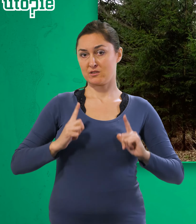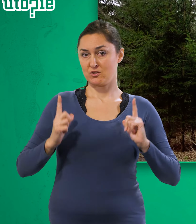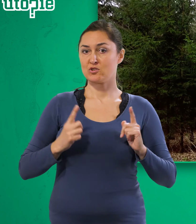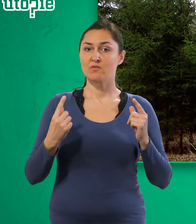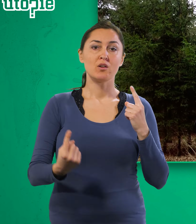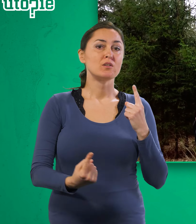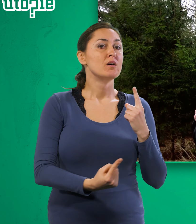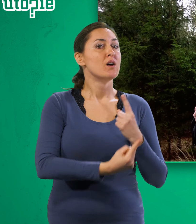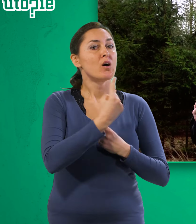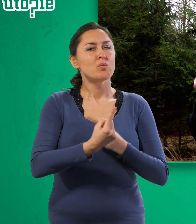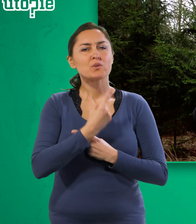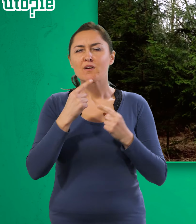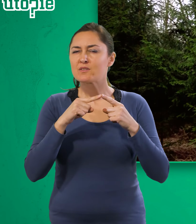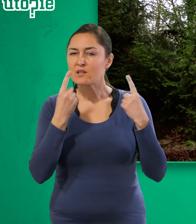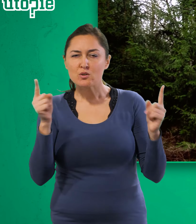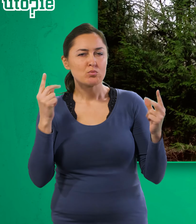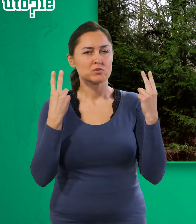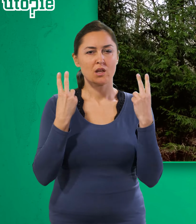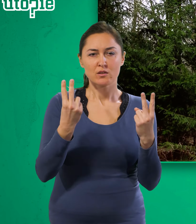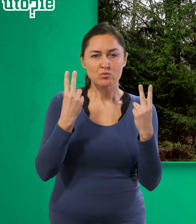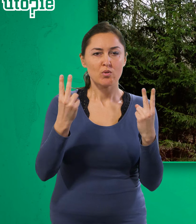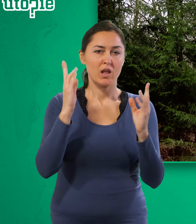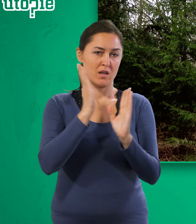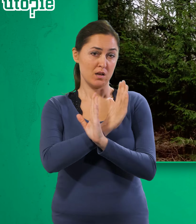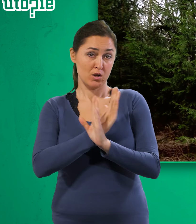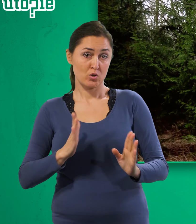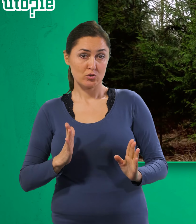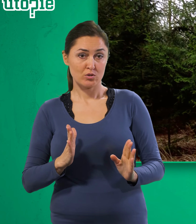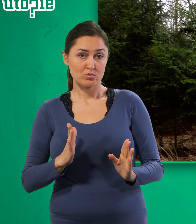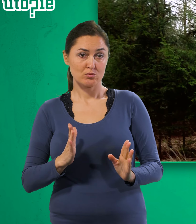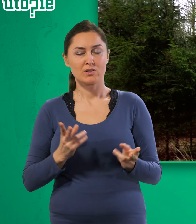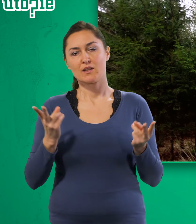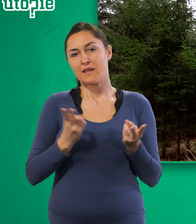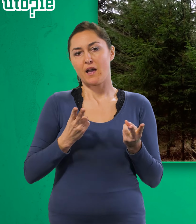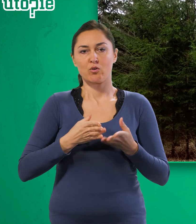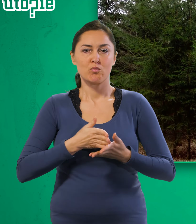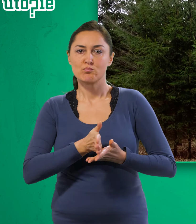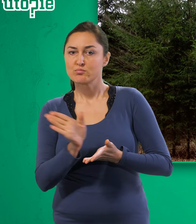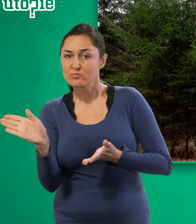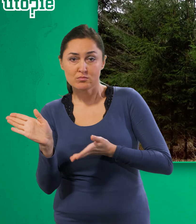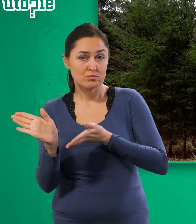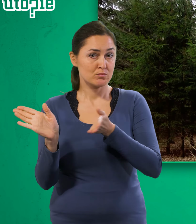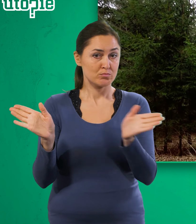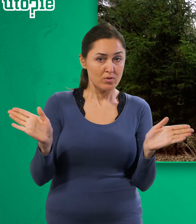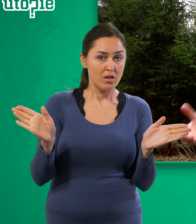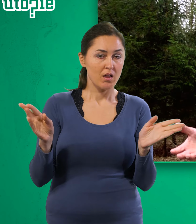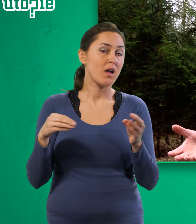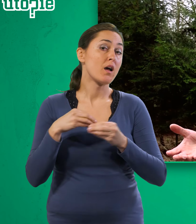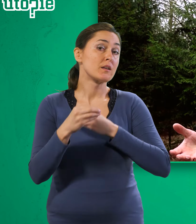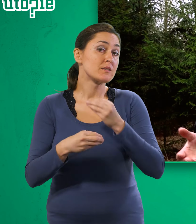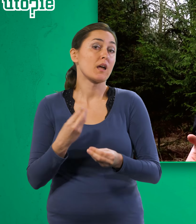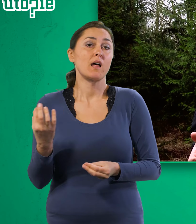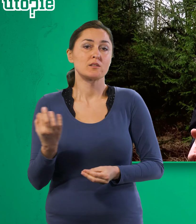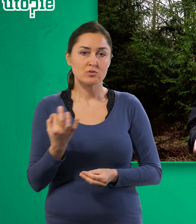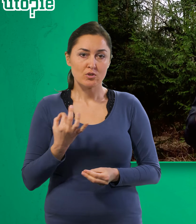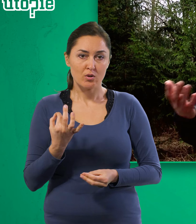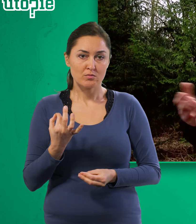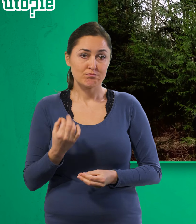je ta správná. Ale vědomně se rozhodne zvolit tu špatnou. Že je to nesmysl?